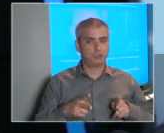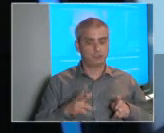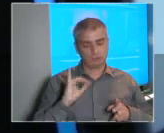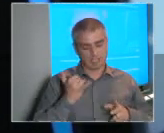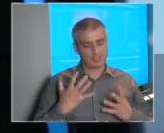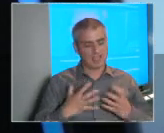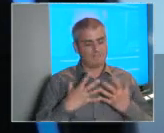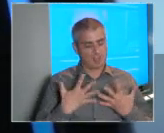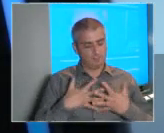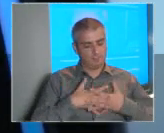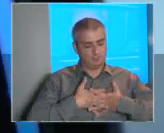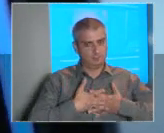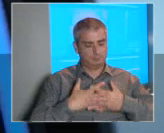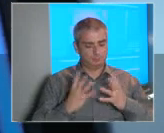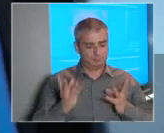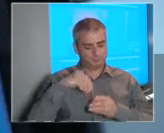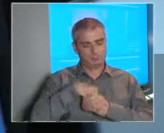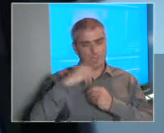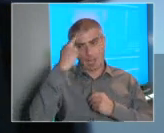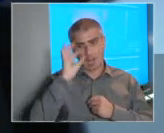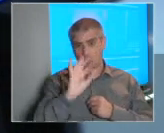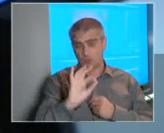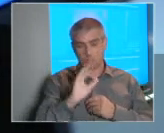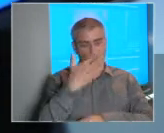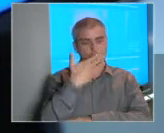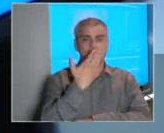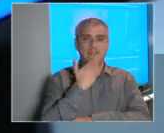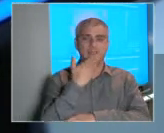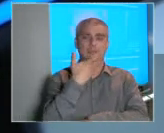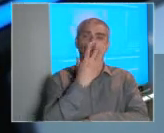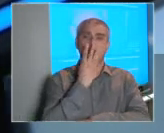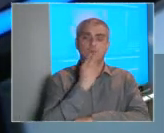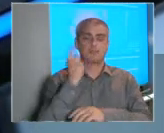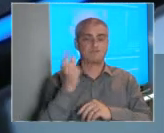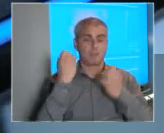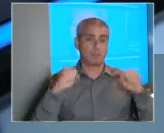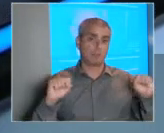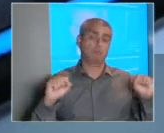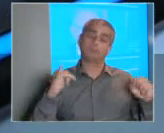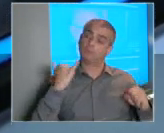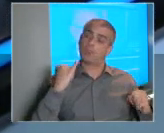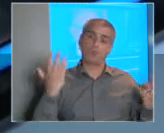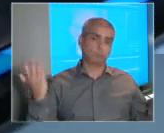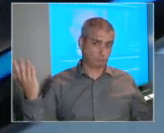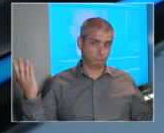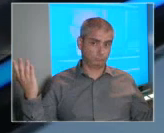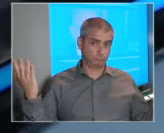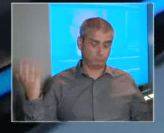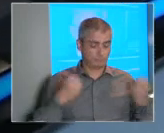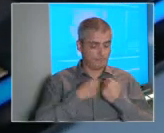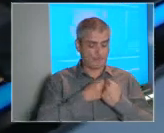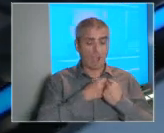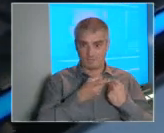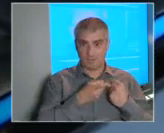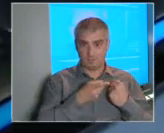כן חברה מלוכדת שמתגבשת סביב הרעיון הזה של מדינת ישראל כמדינה יהודית ודמוקרטית. ונכון, המאבק